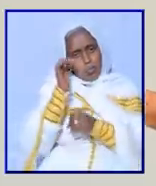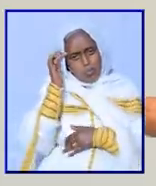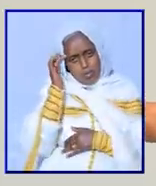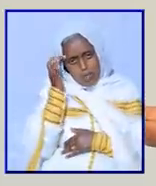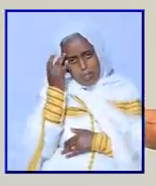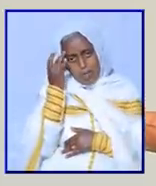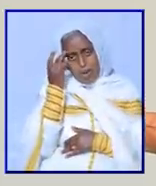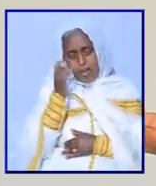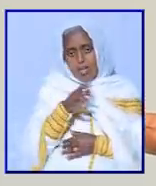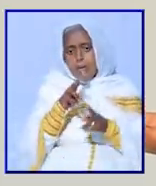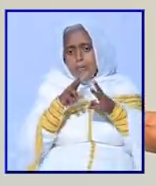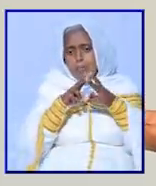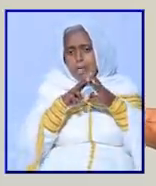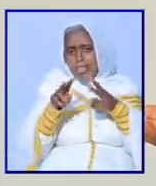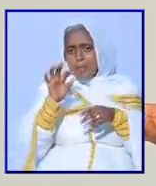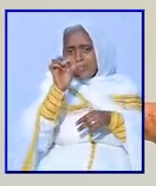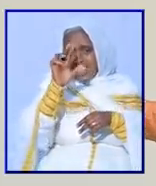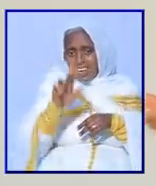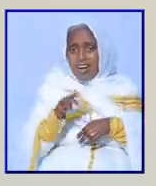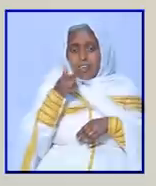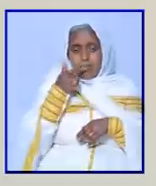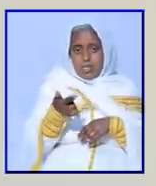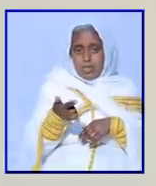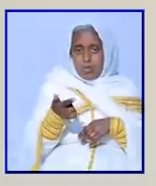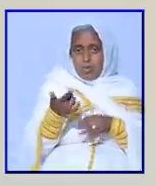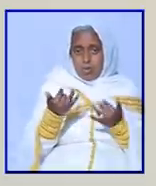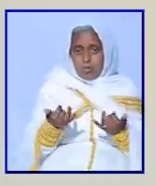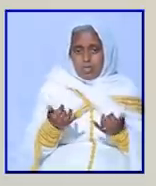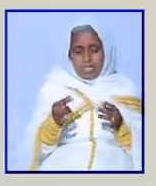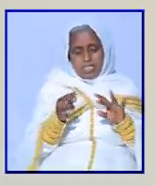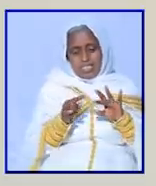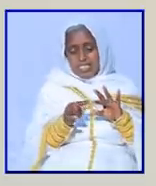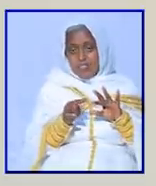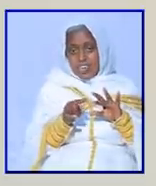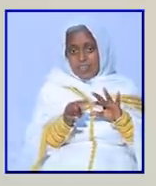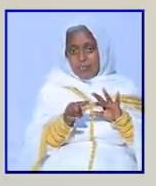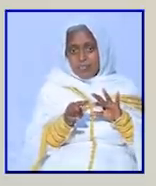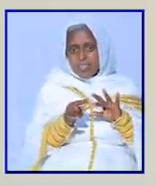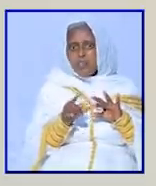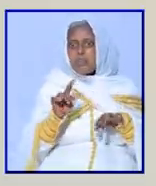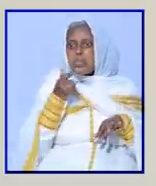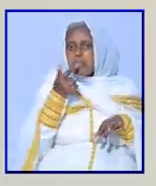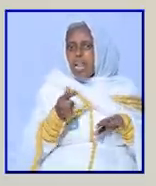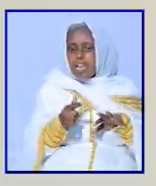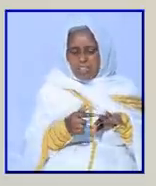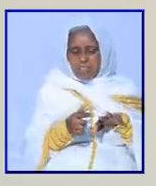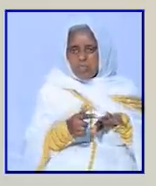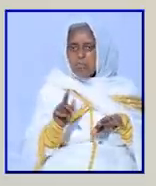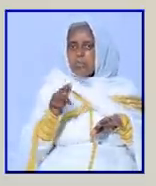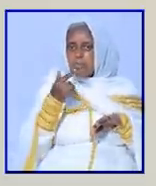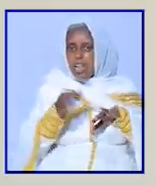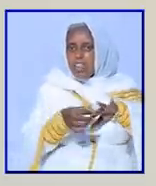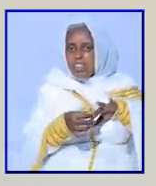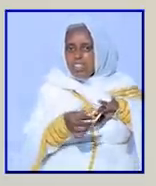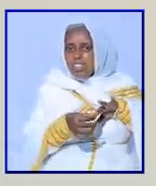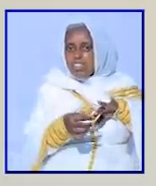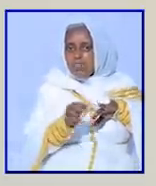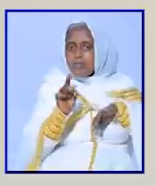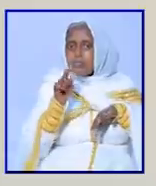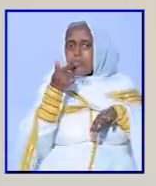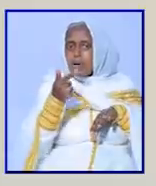አንዱ አካል በታመመ ጊዜ ሁሉም አካላት ይታመማሉ አለ። እንዴ በጣም ተራ የምንለው ጥፍር ላይ ጥፍረ ምንድን